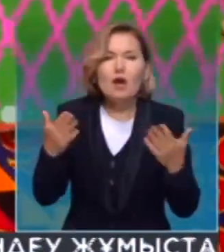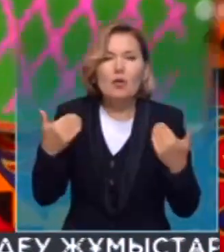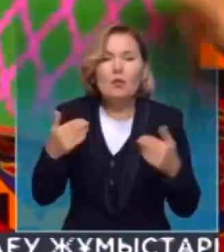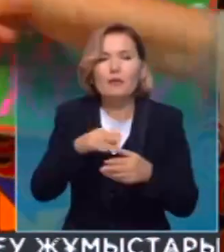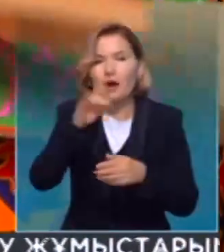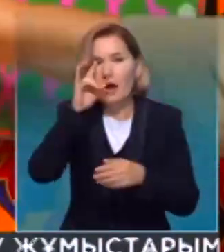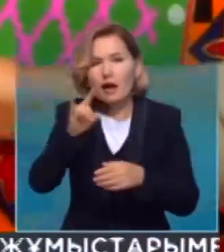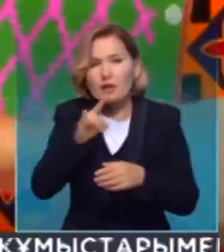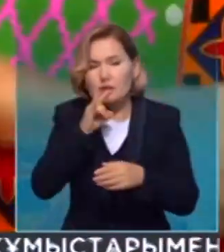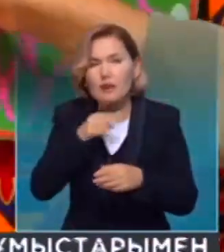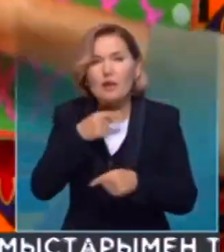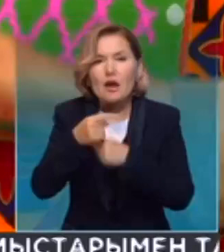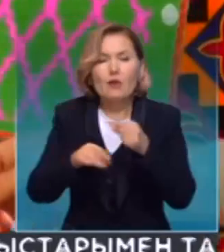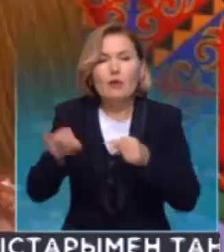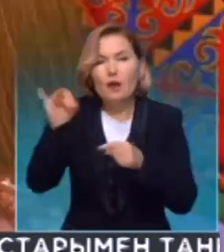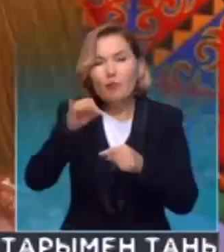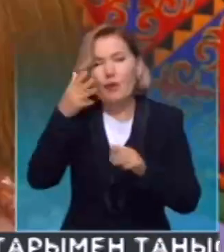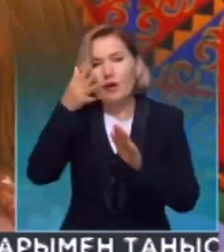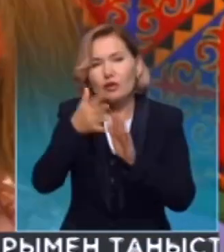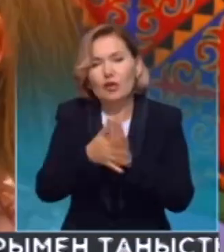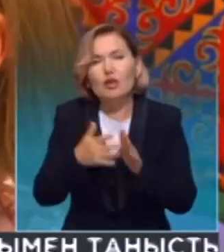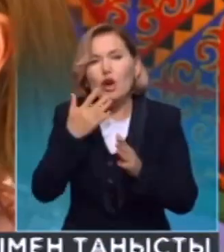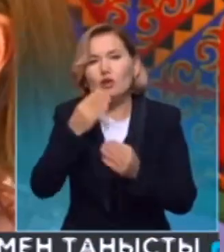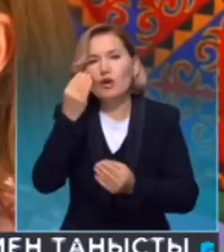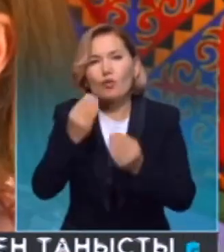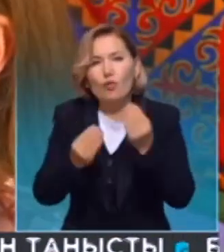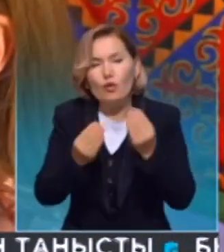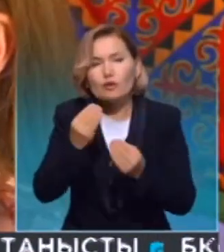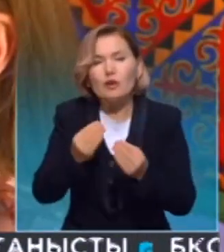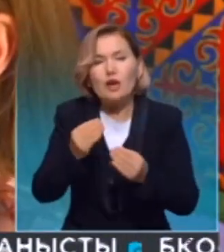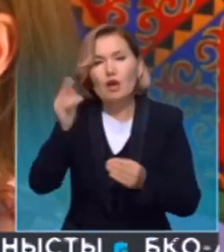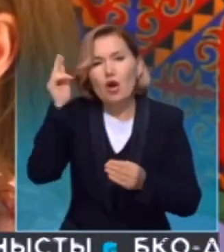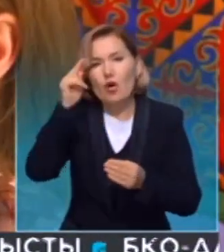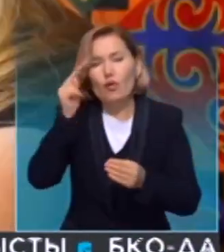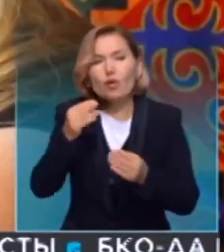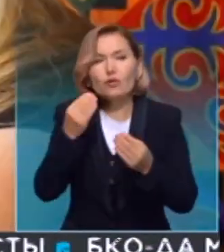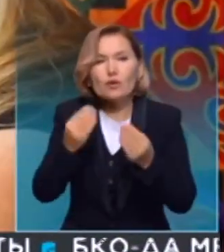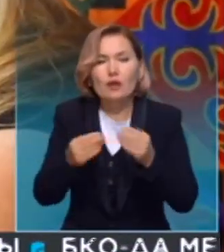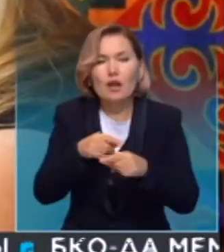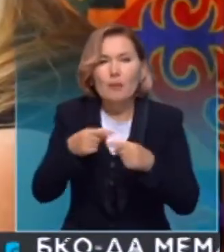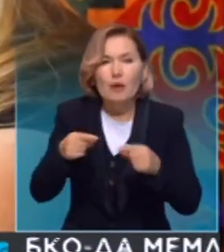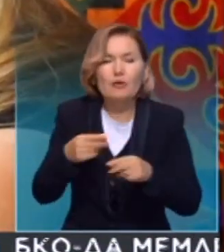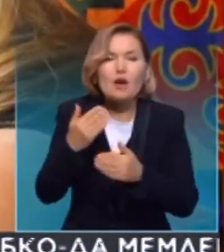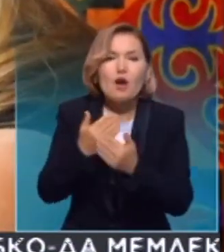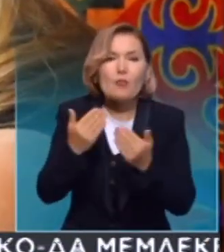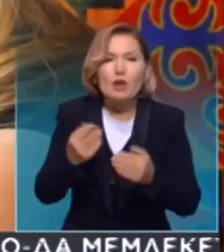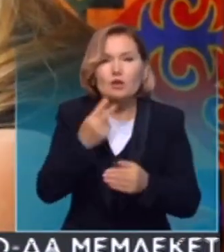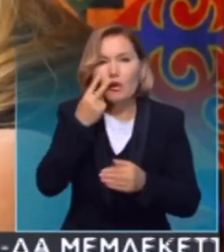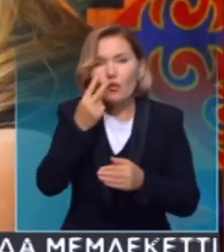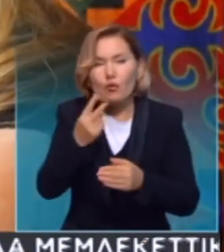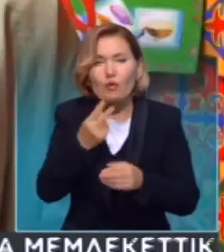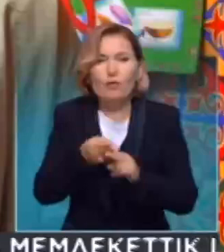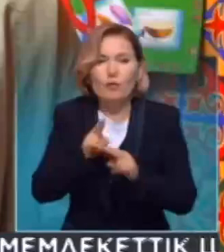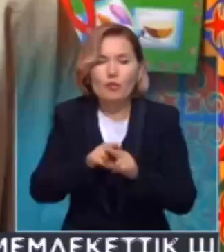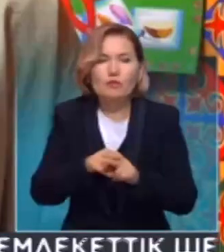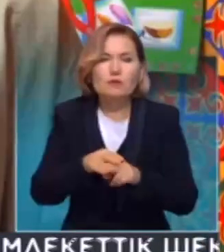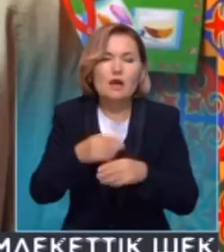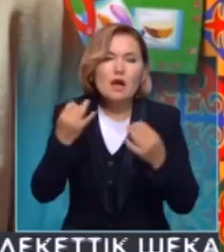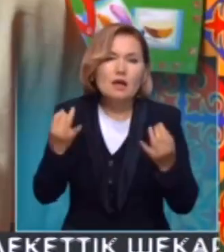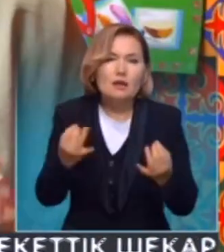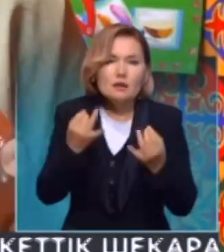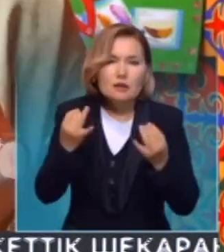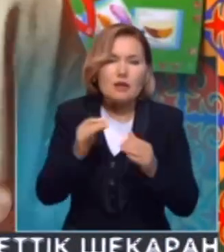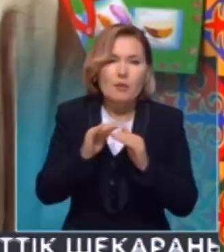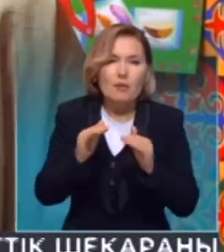жерде қазақтың салт-дәстүрімен танысып, ұлттық ойындарын ойнайды. Сол өлкедегі сақ қорғандар мен мұражайларға да саяхаттайды.